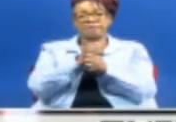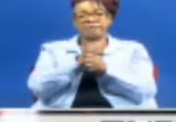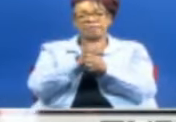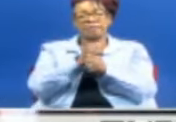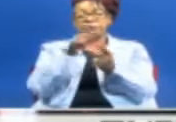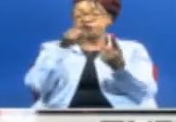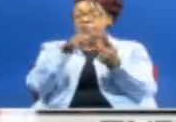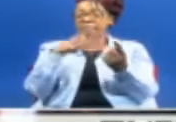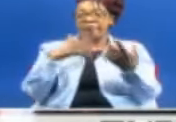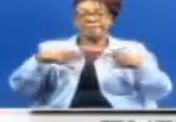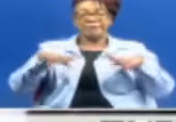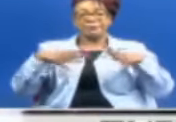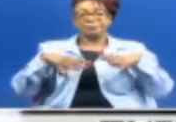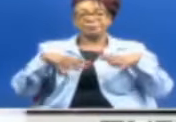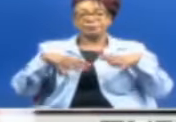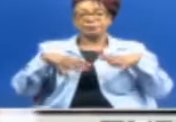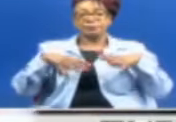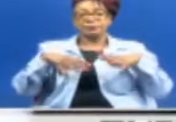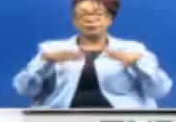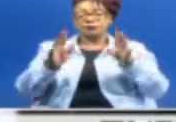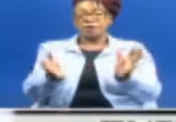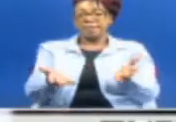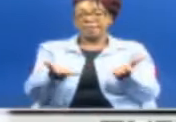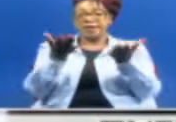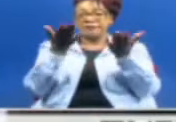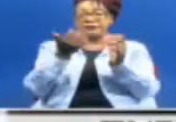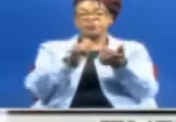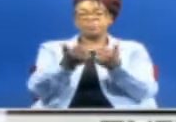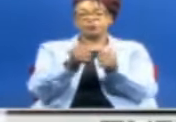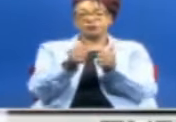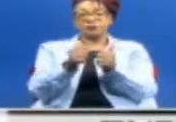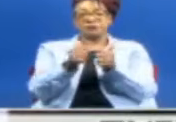people is to uplift the sports.